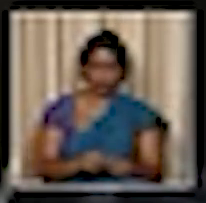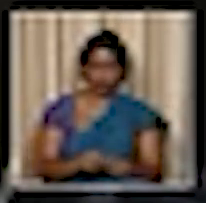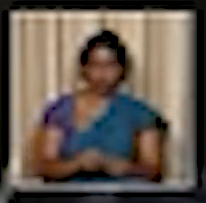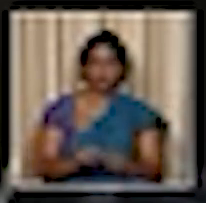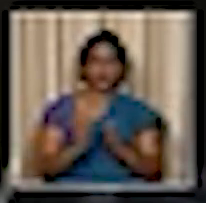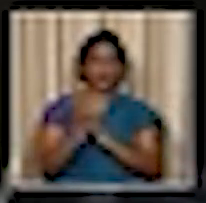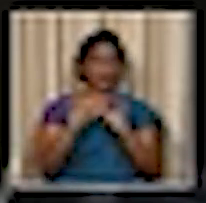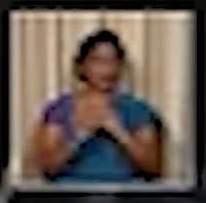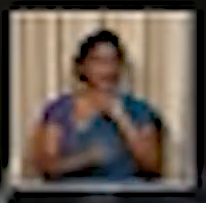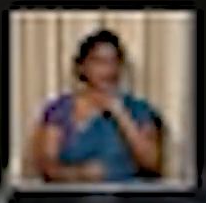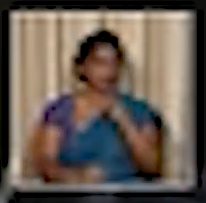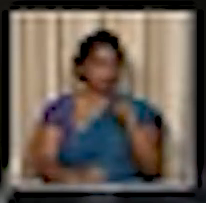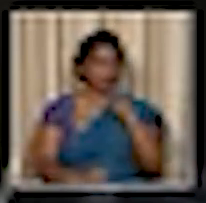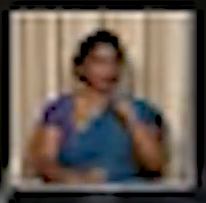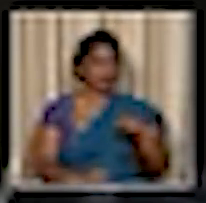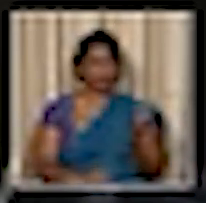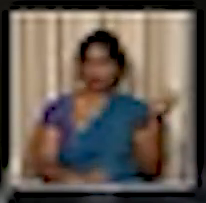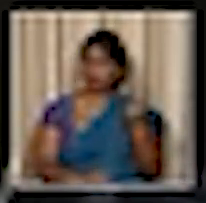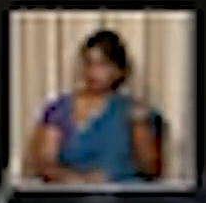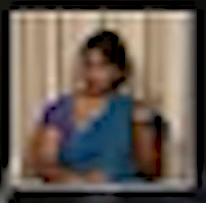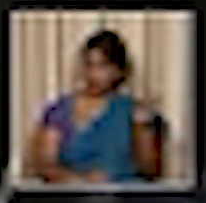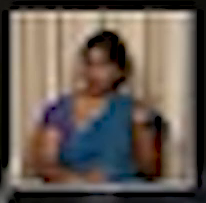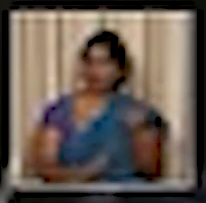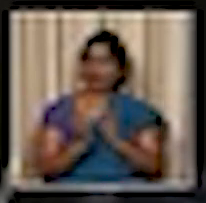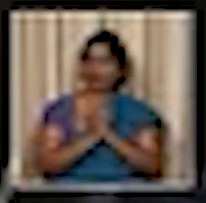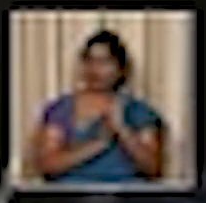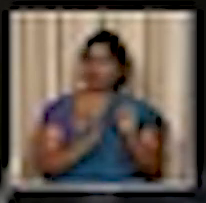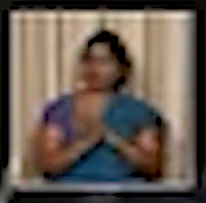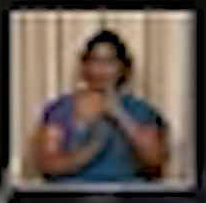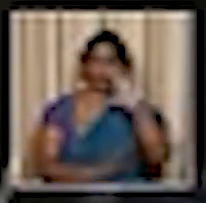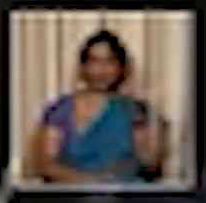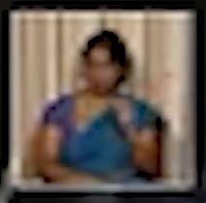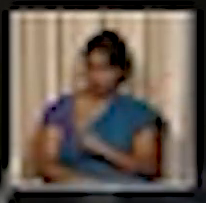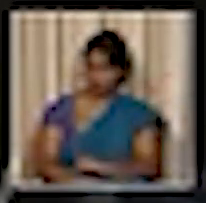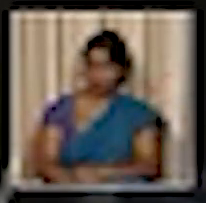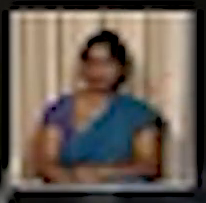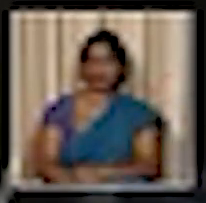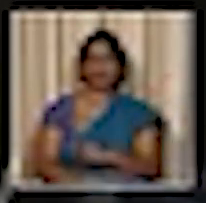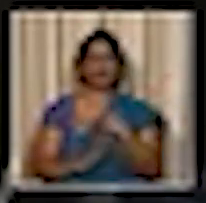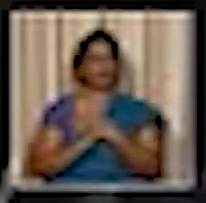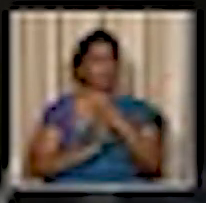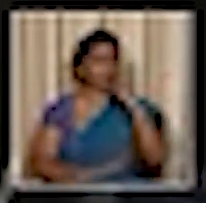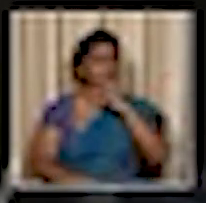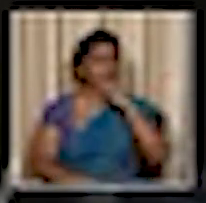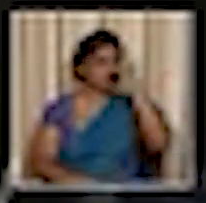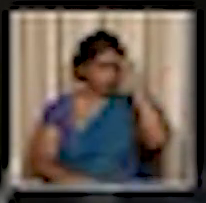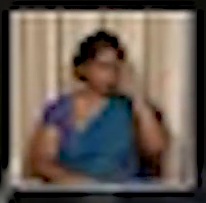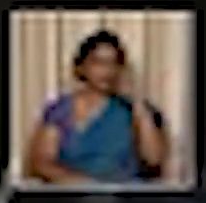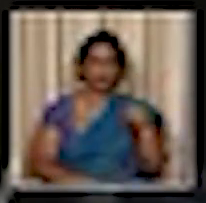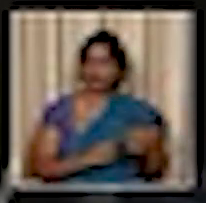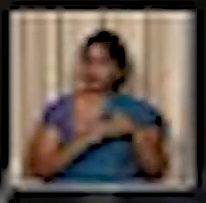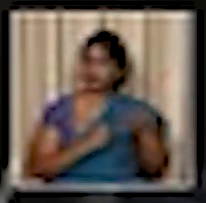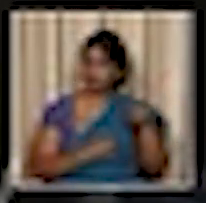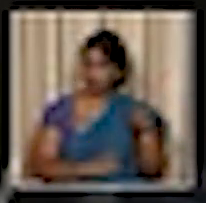මාධ්‍ය ප්‍රකාශයෙන් නිකුත් කරපු විනිසුරු දෙපළ වරප්‍රසාද කමිටුවට කැඳවන්න කියලා. ගරු නියෝජ්‍ය කථානායකතුමනි, මේ වෙන